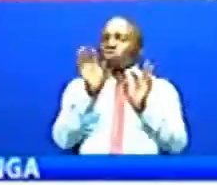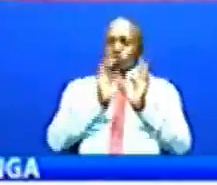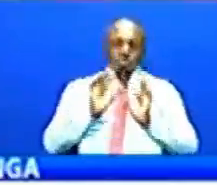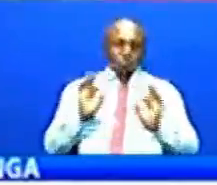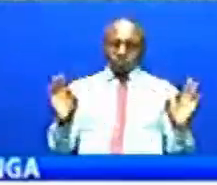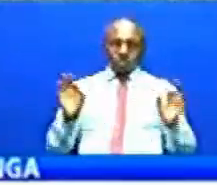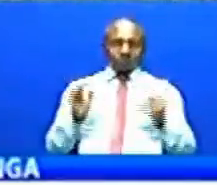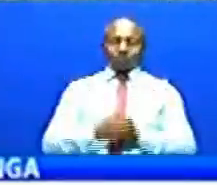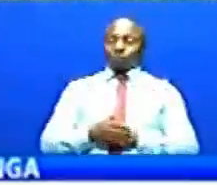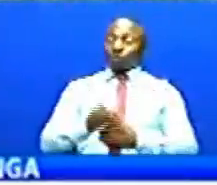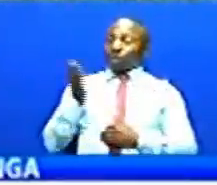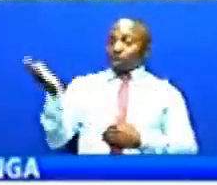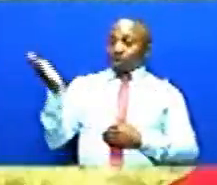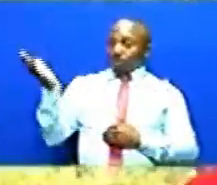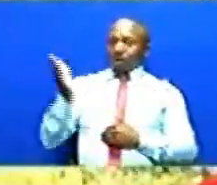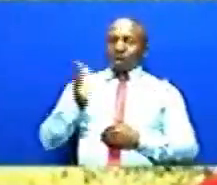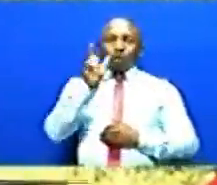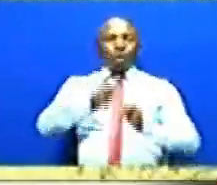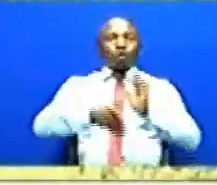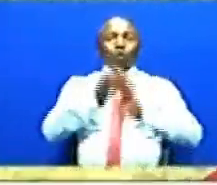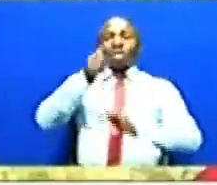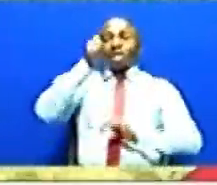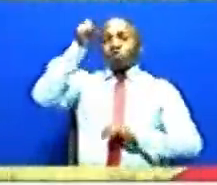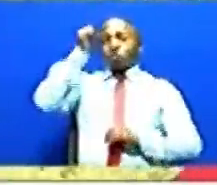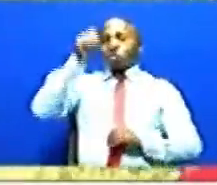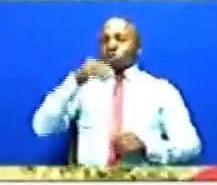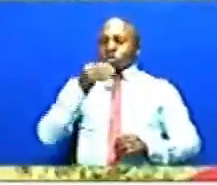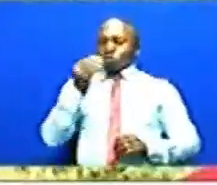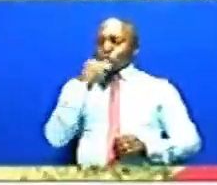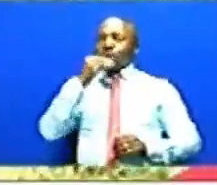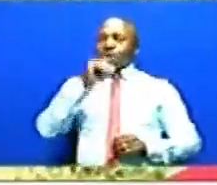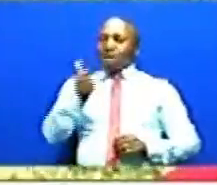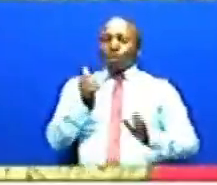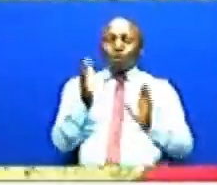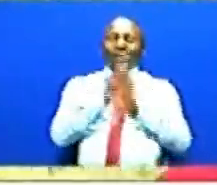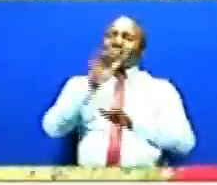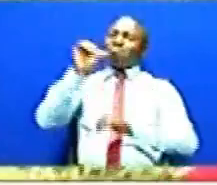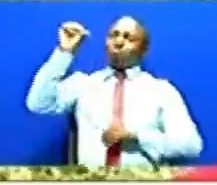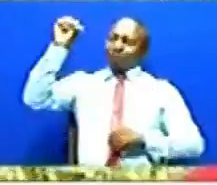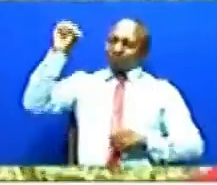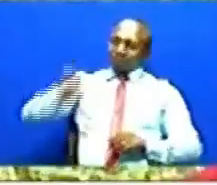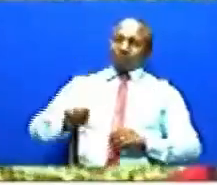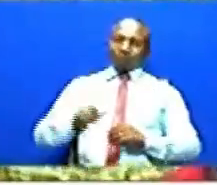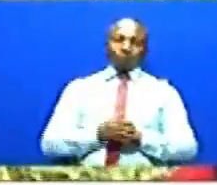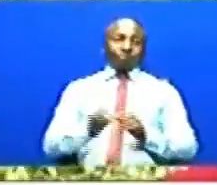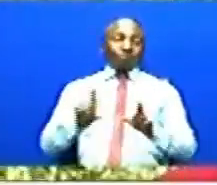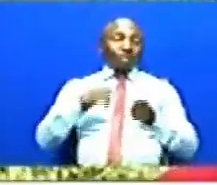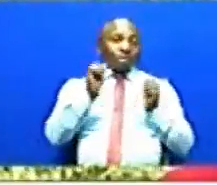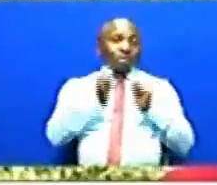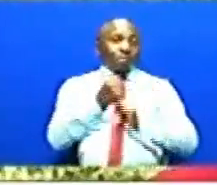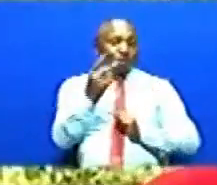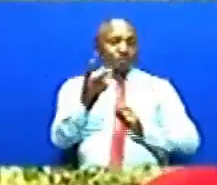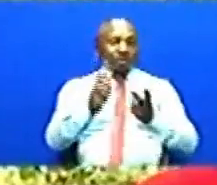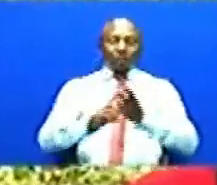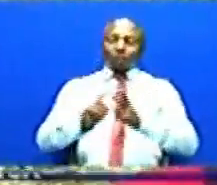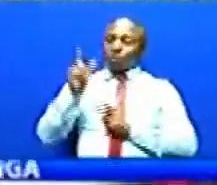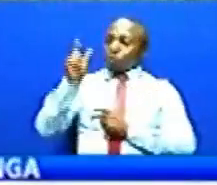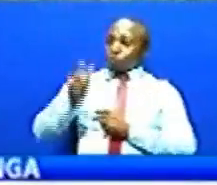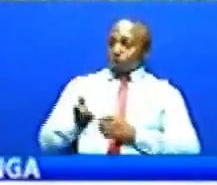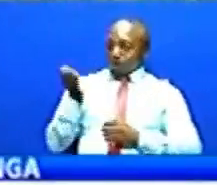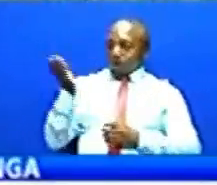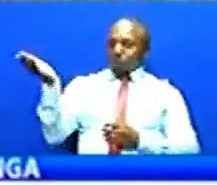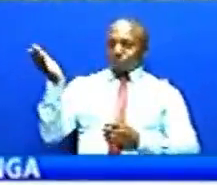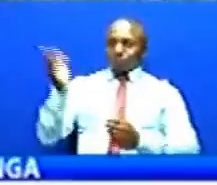hali. Kwanza hapa walipo kuna watu toka juzi ya wajala, yani wana hali mbaya kweli kweli. Lakini jambo la pili, hao